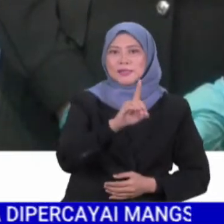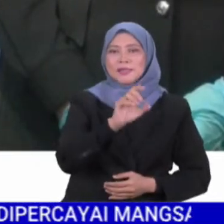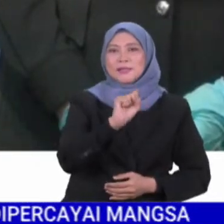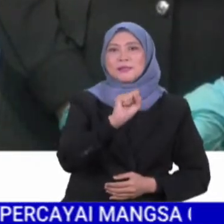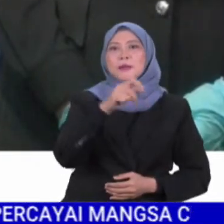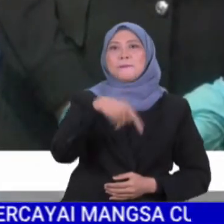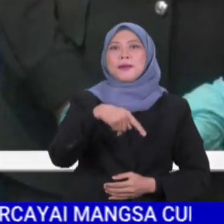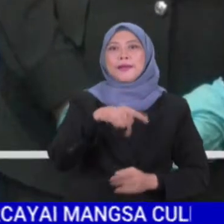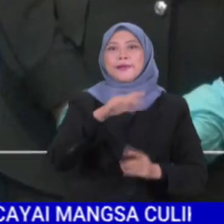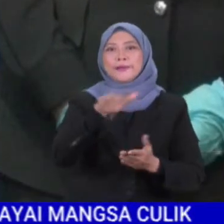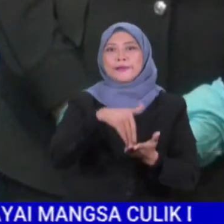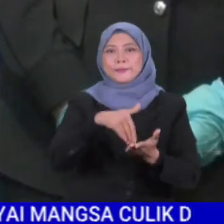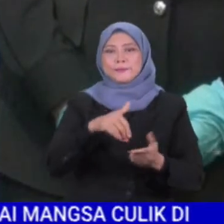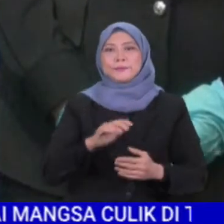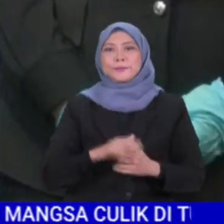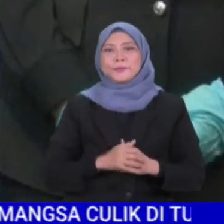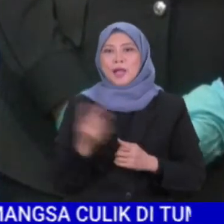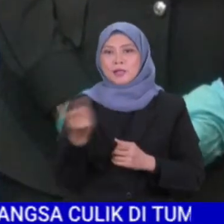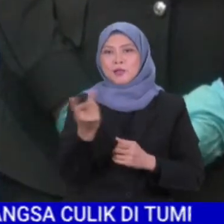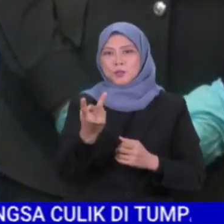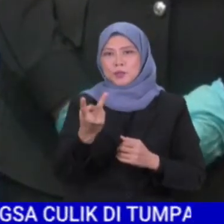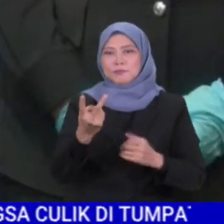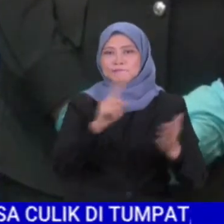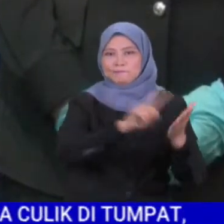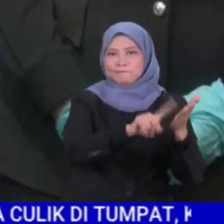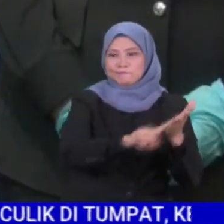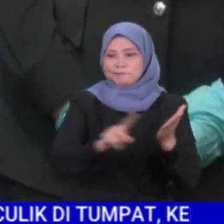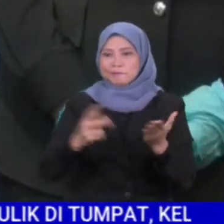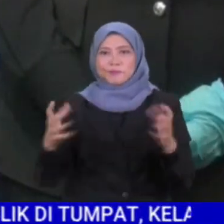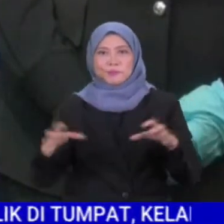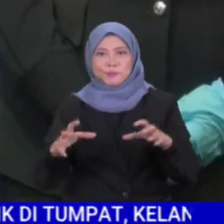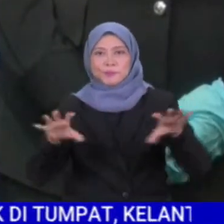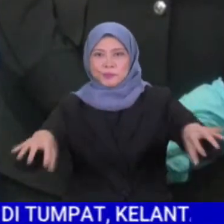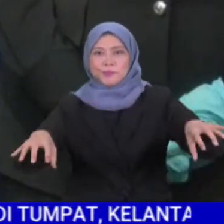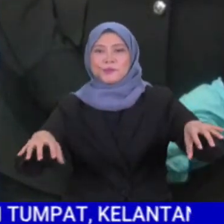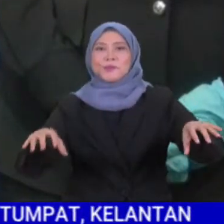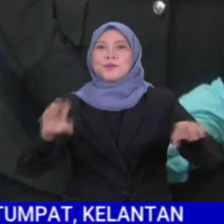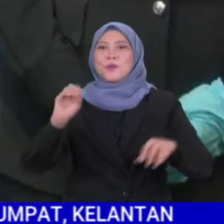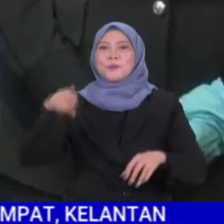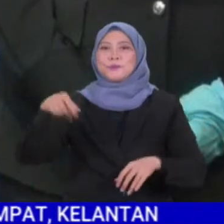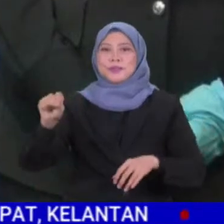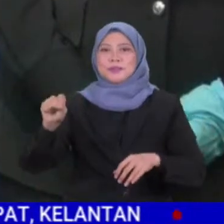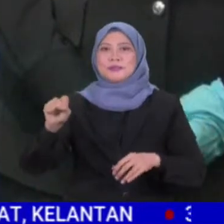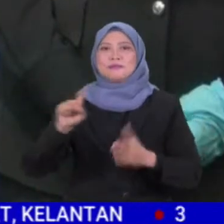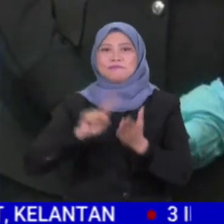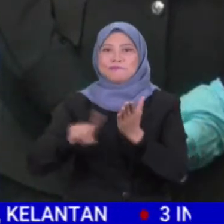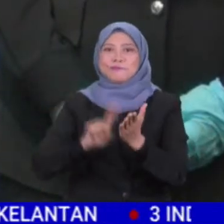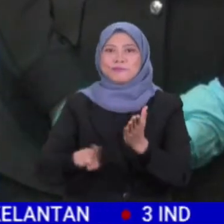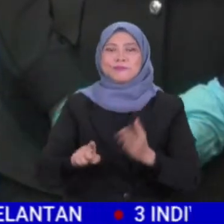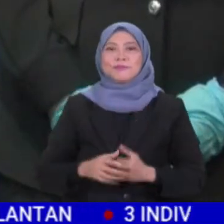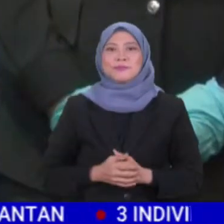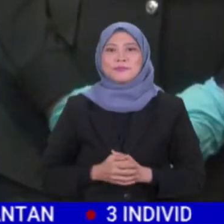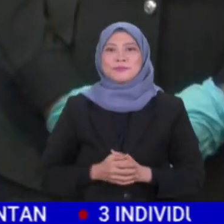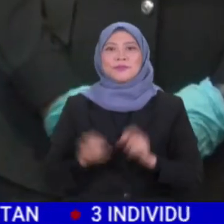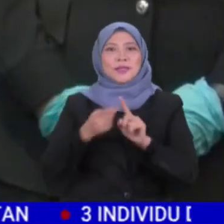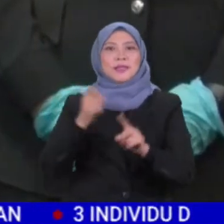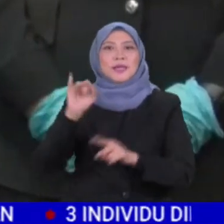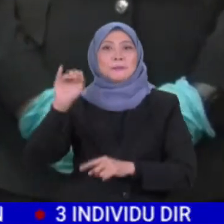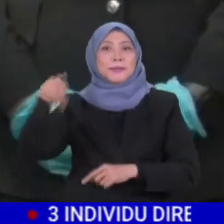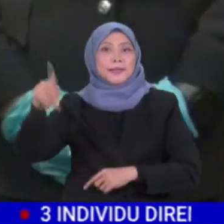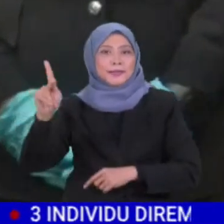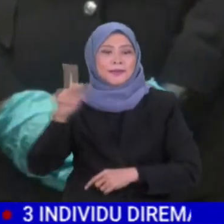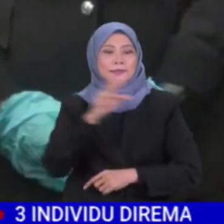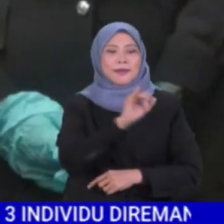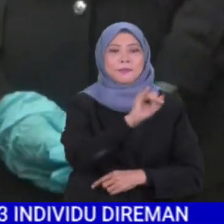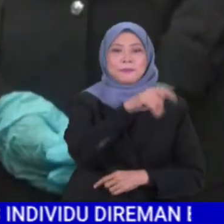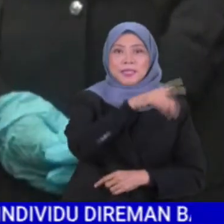Perai Tengah. Jadi ada dua. So maksudnya operasi kali ini kita ada datang daripada IPK dengan